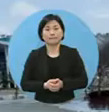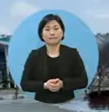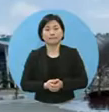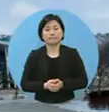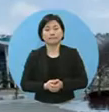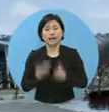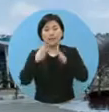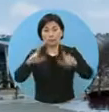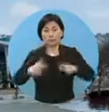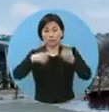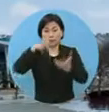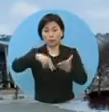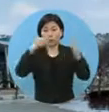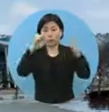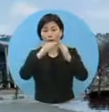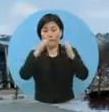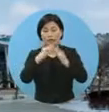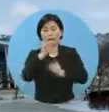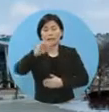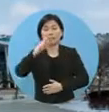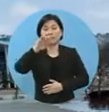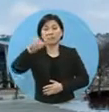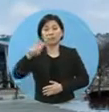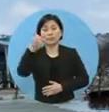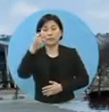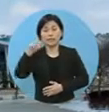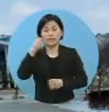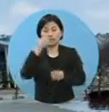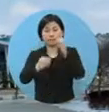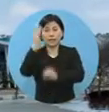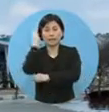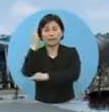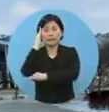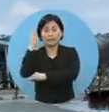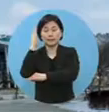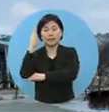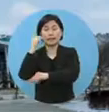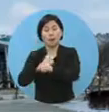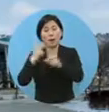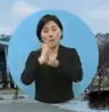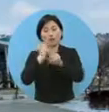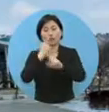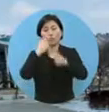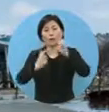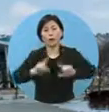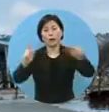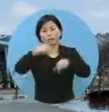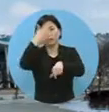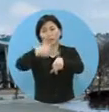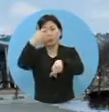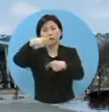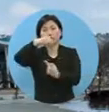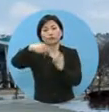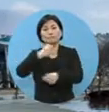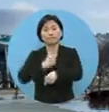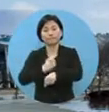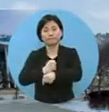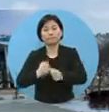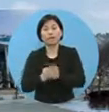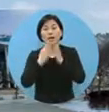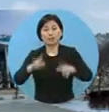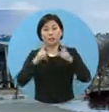전남 도립도서관에서는 인문학 특강, 지혜의 숲, 도민 강좌를 매주 목요일 7시에 운영합니다.